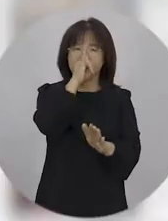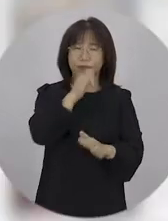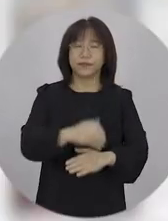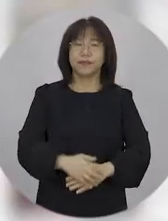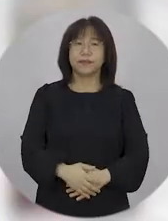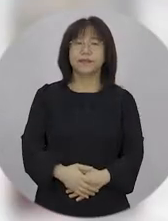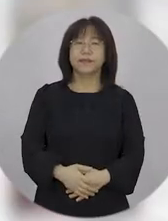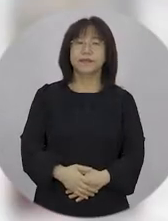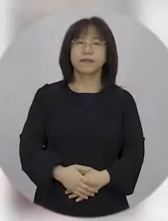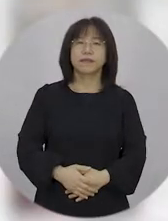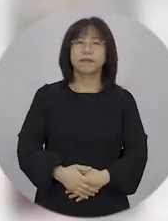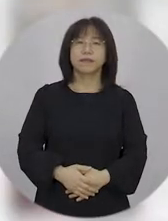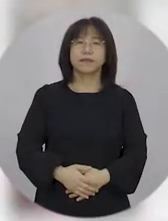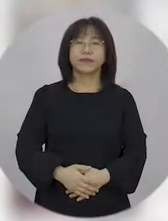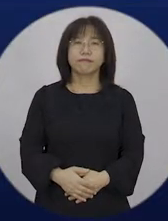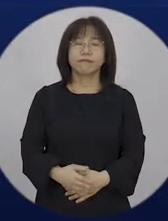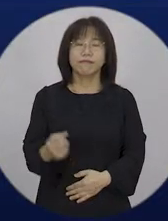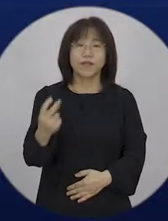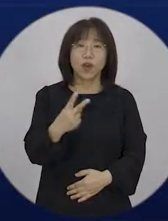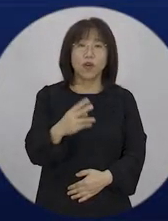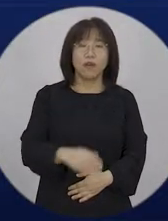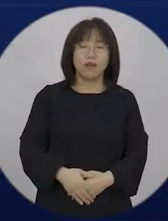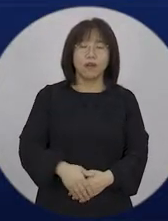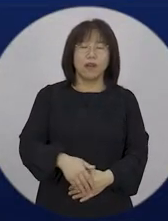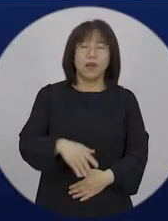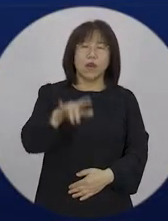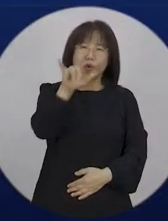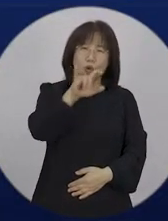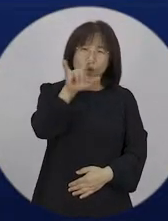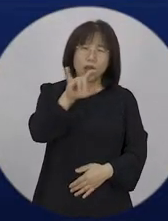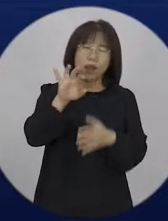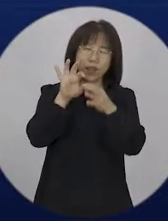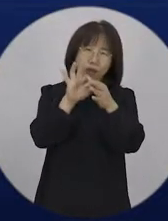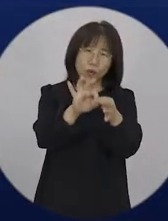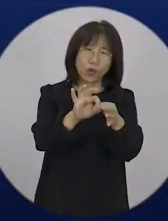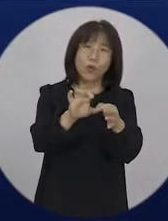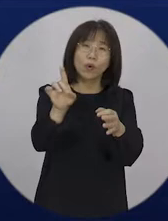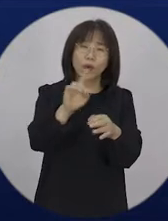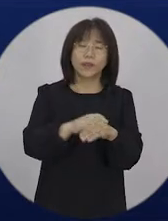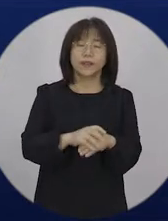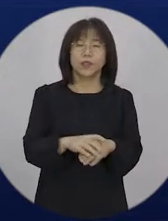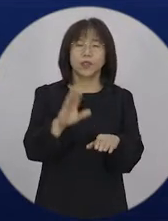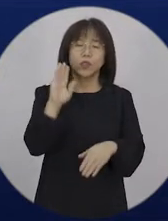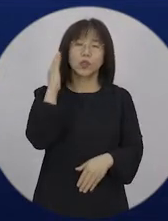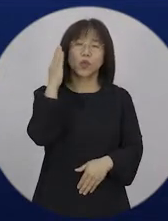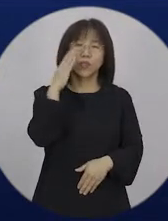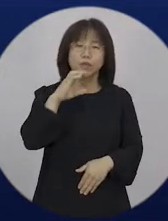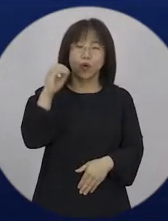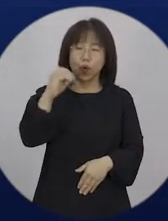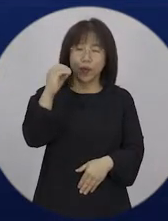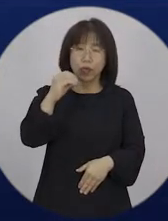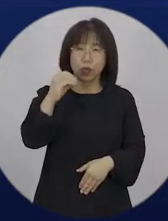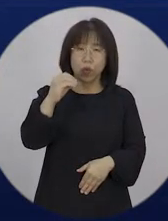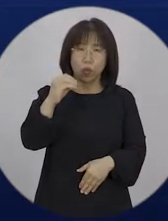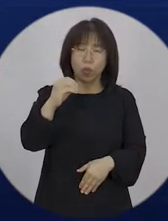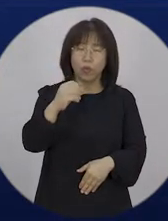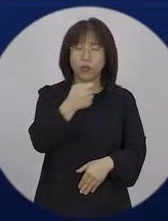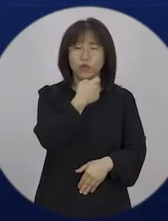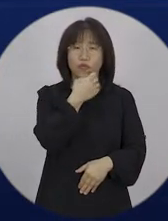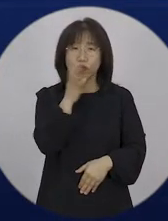있습니다 계속해서 코로나 관련 소식입니다 최근 5 미크론 테이 유행 속에